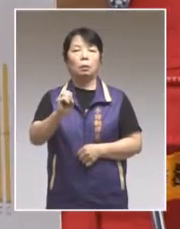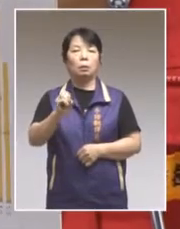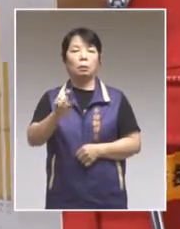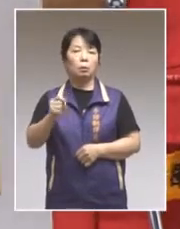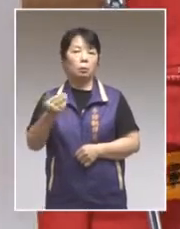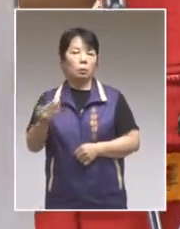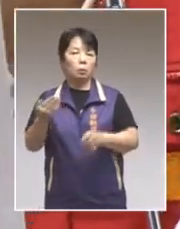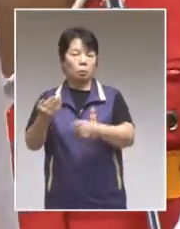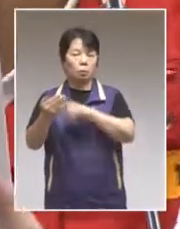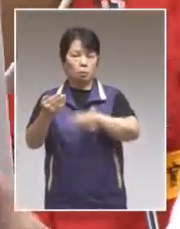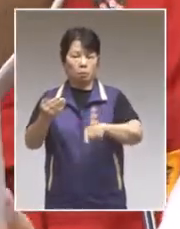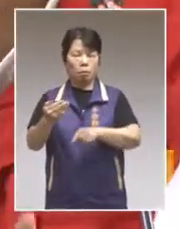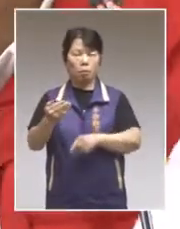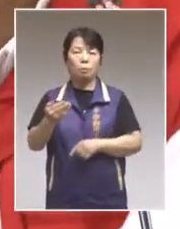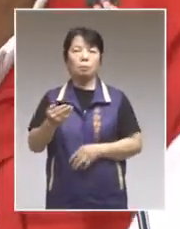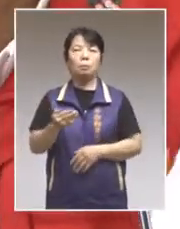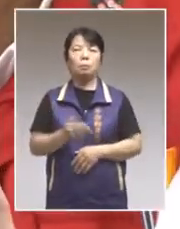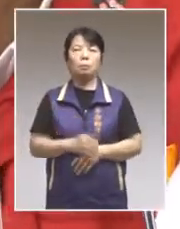1019位，